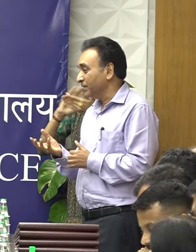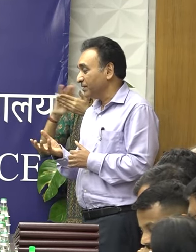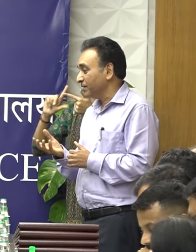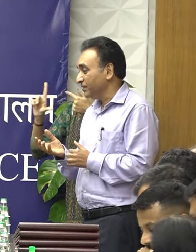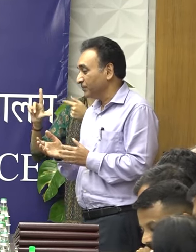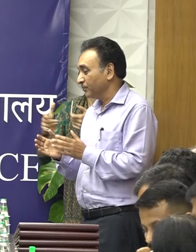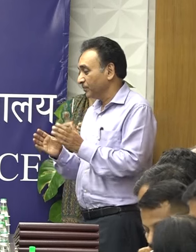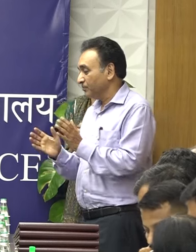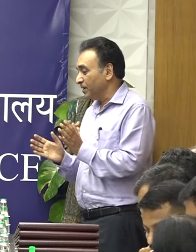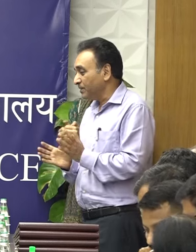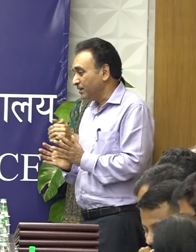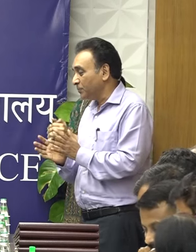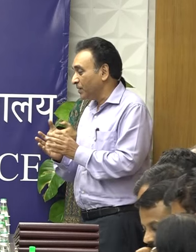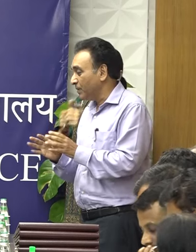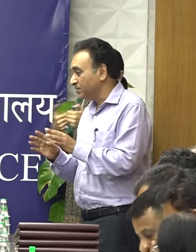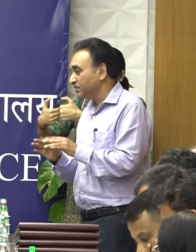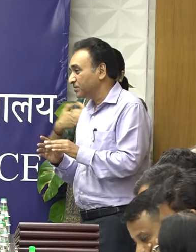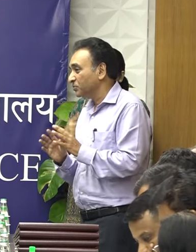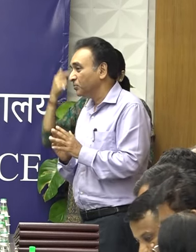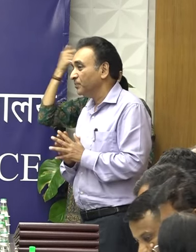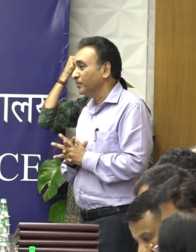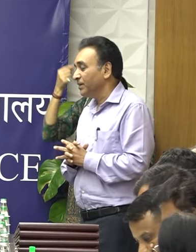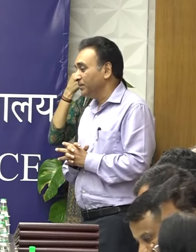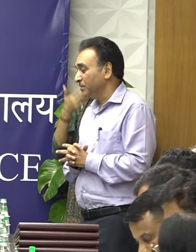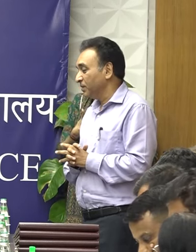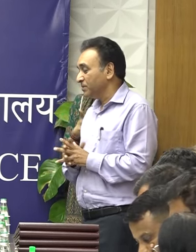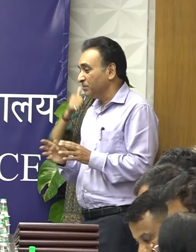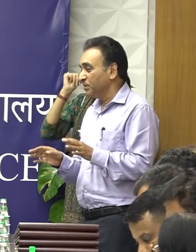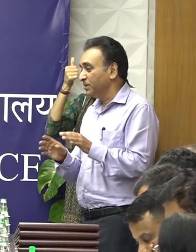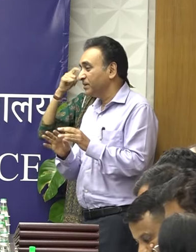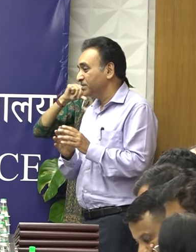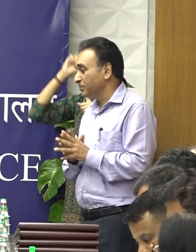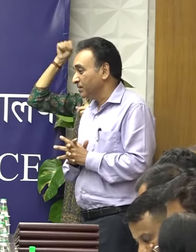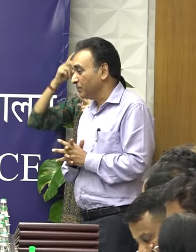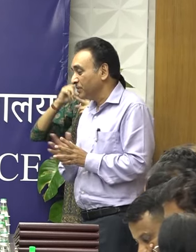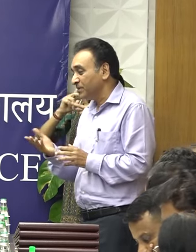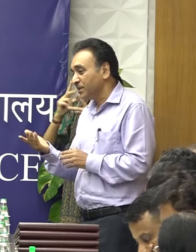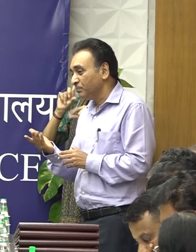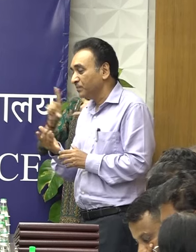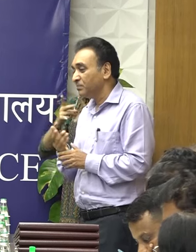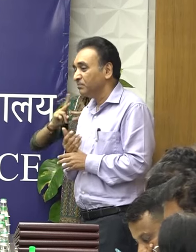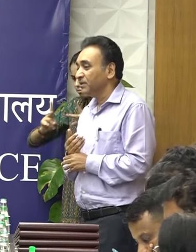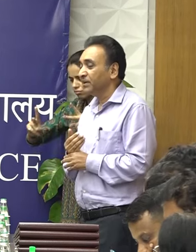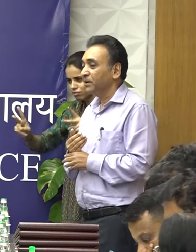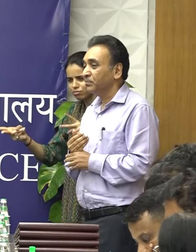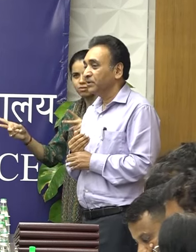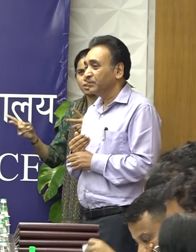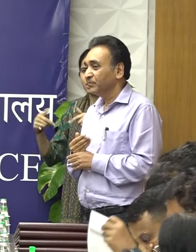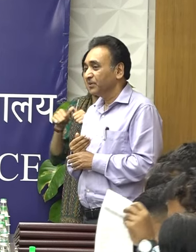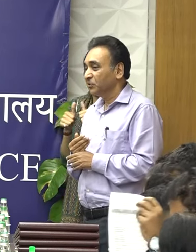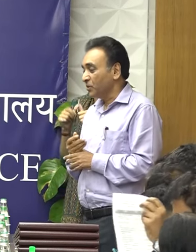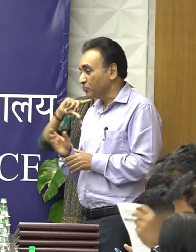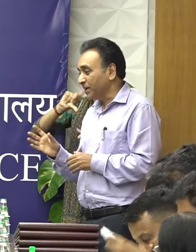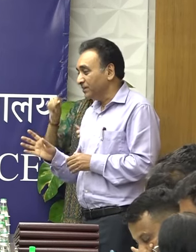चैटबॉट बनाया है कि मेंटल हेल्थ पे आप बातचीत कर सको हिंदी में, पंजाबी में, अंग्रेज़ी में, अपने व्हाट्सएप टाइप एक ऐप पे